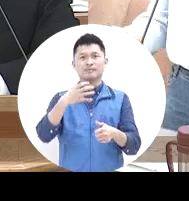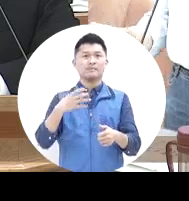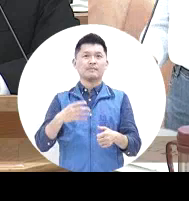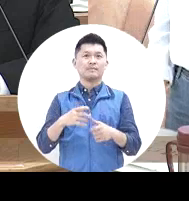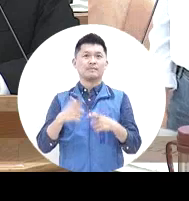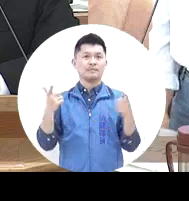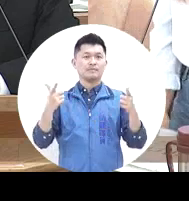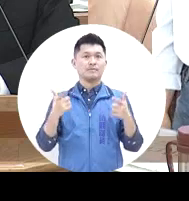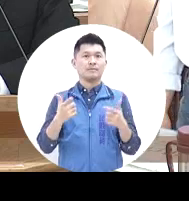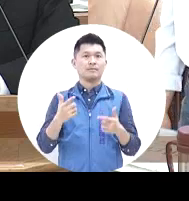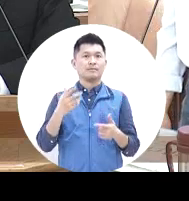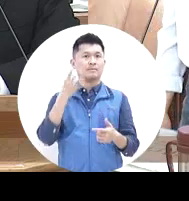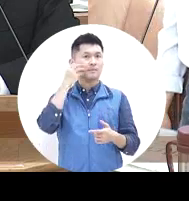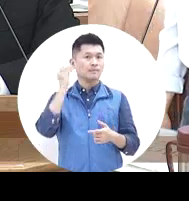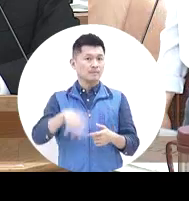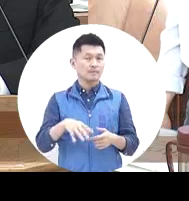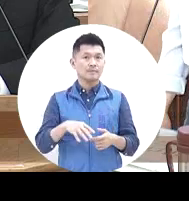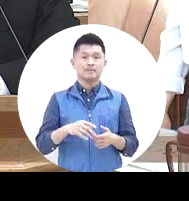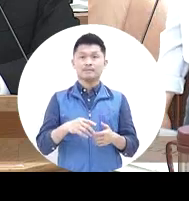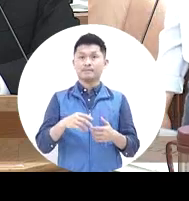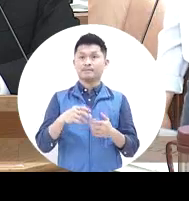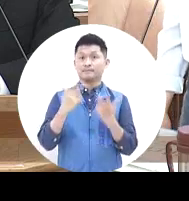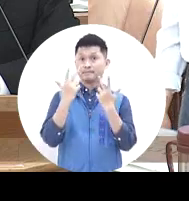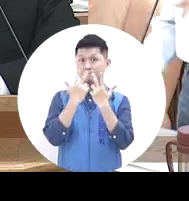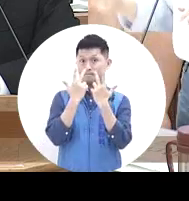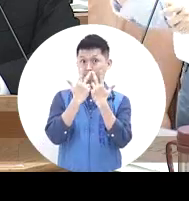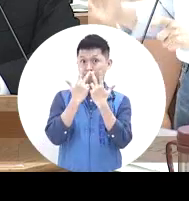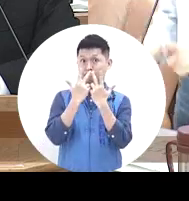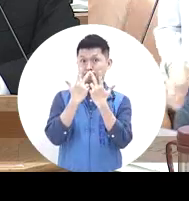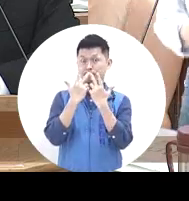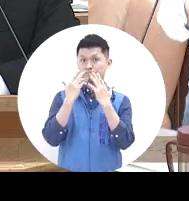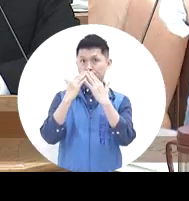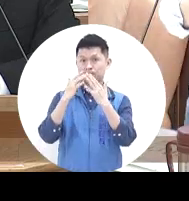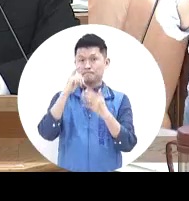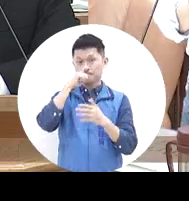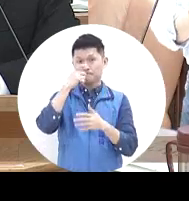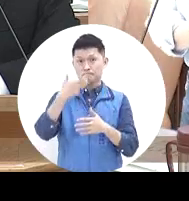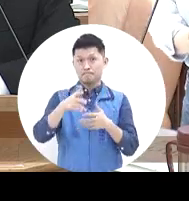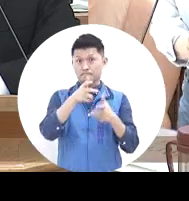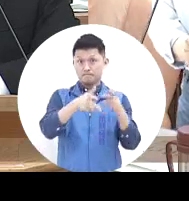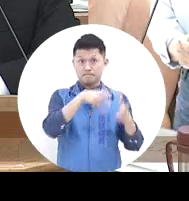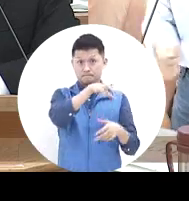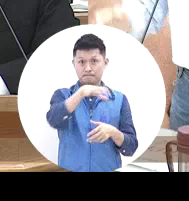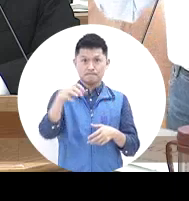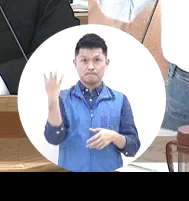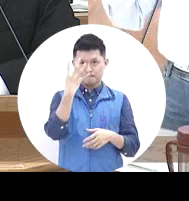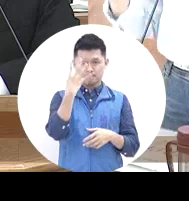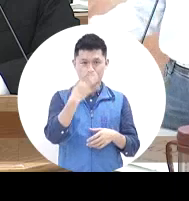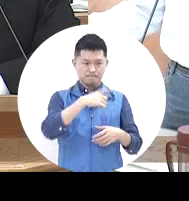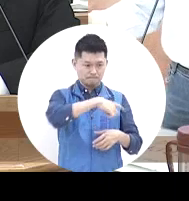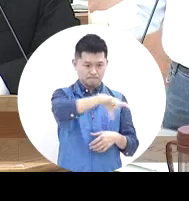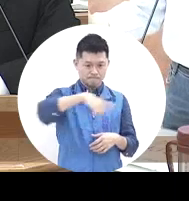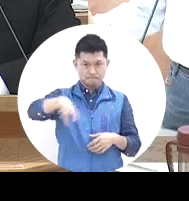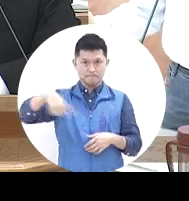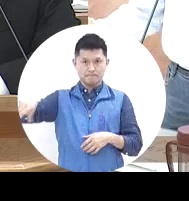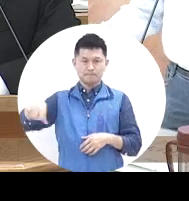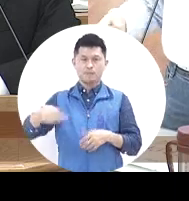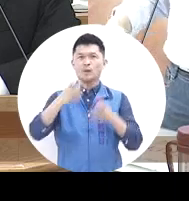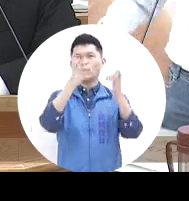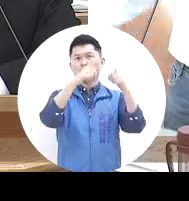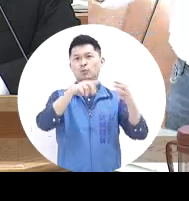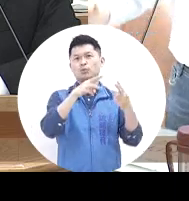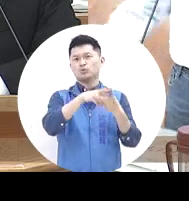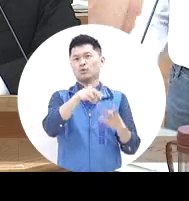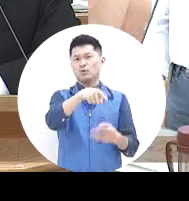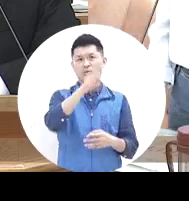对会使咱新北市四个污水厂会使直接来甲导入，无理由来设个泸州，